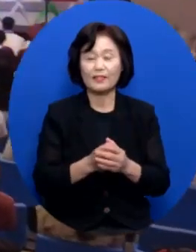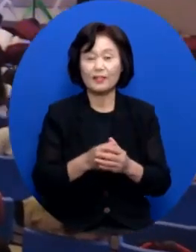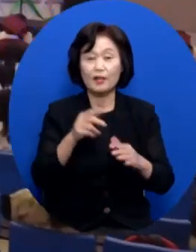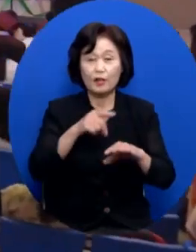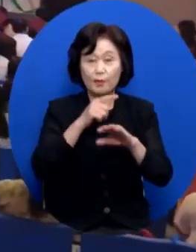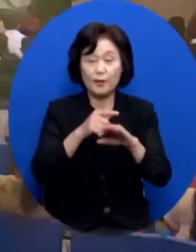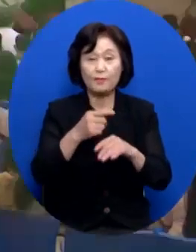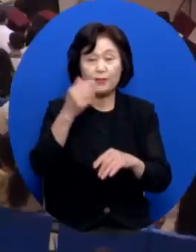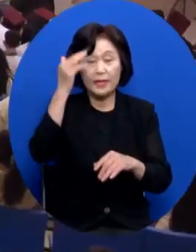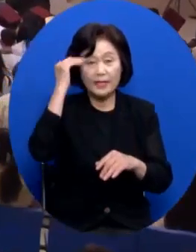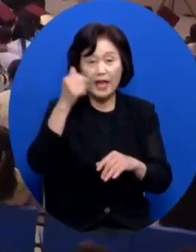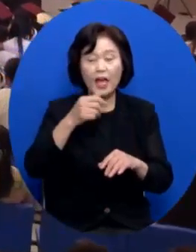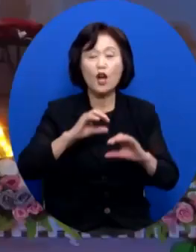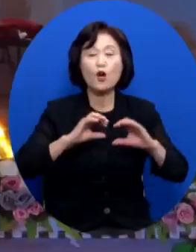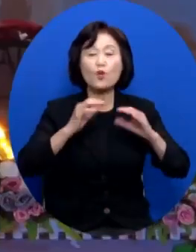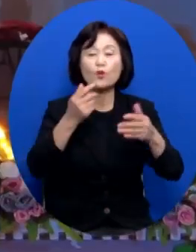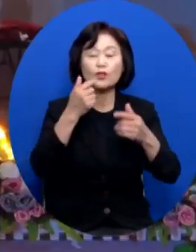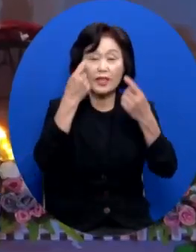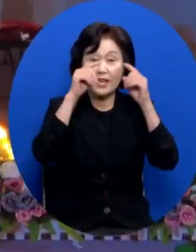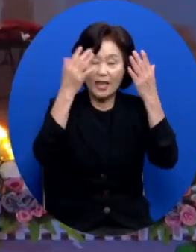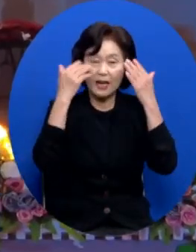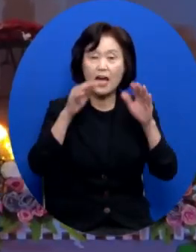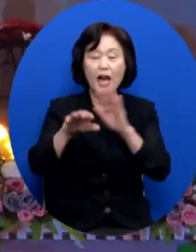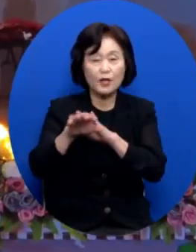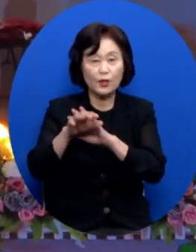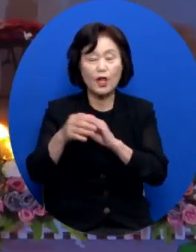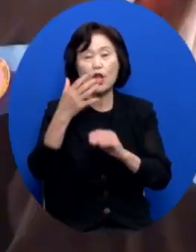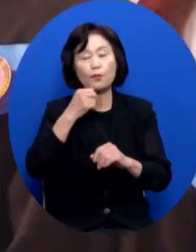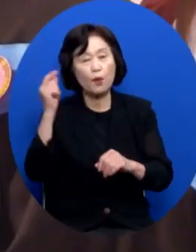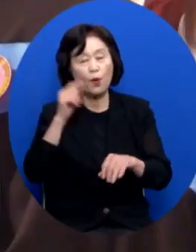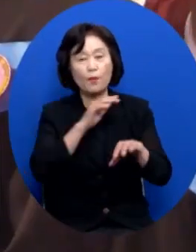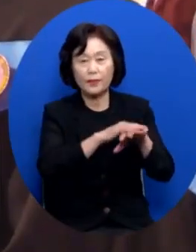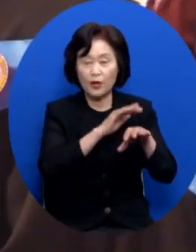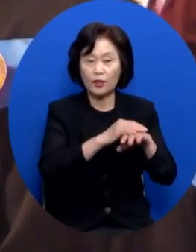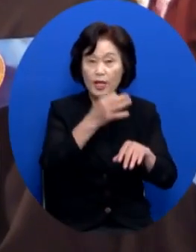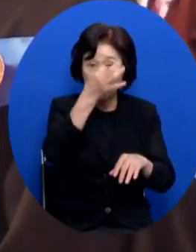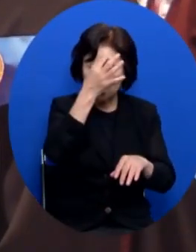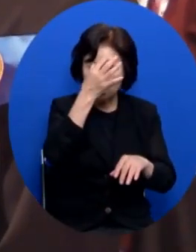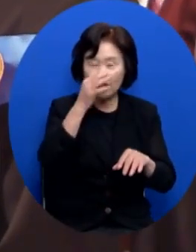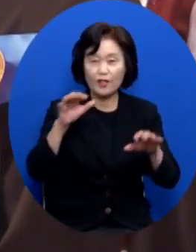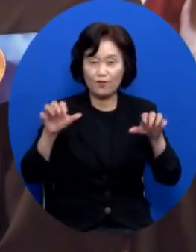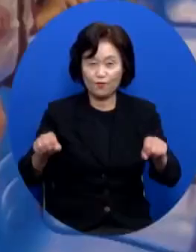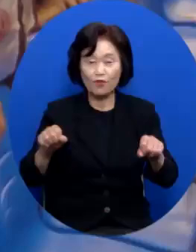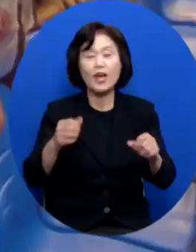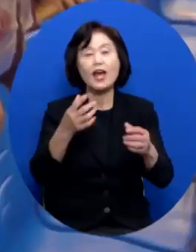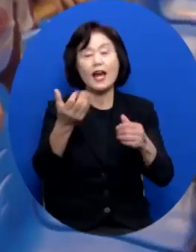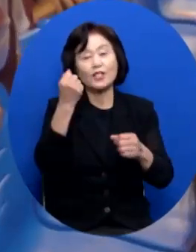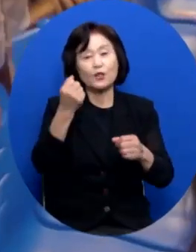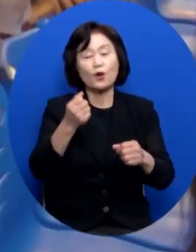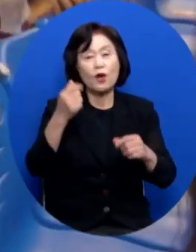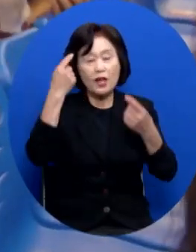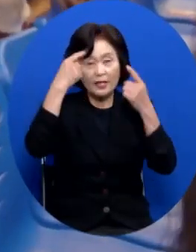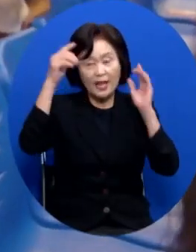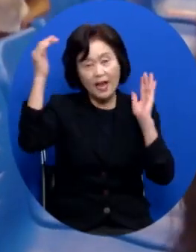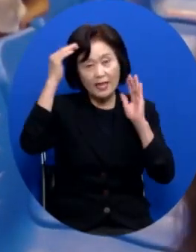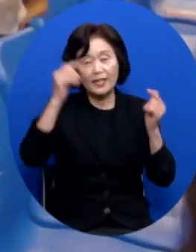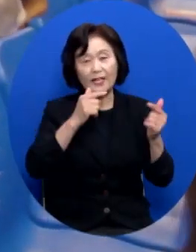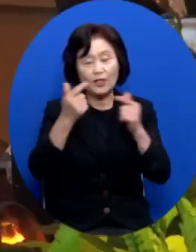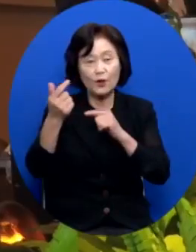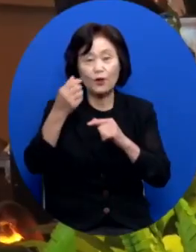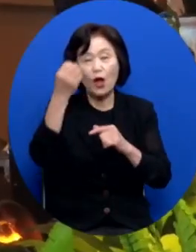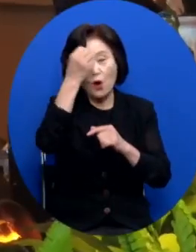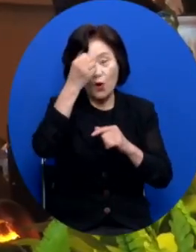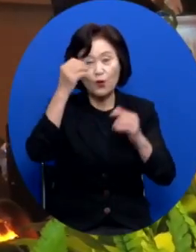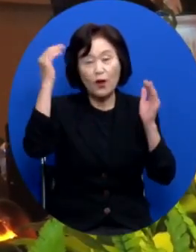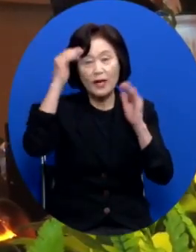필리핀 대한국제대학은 한 손엔 복음, 다른 한 손에는 기술이라는 슬로건 아래 대학생과 시니어 하이스쿨 학생을